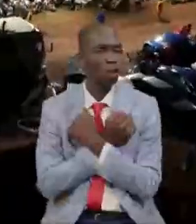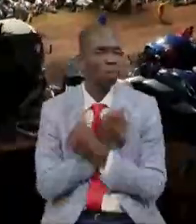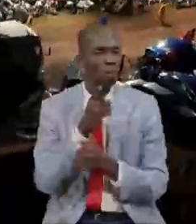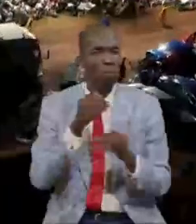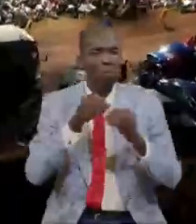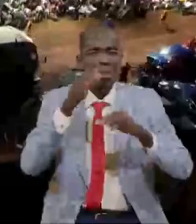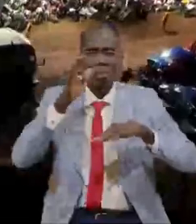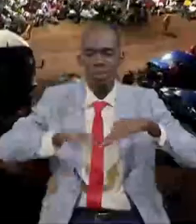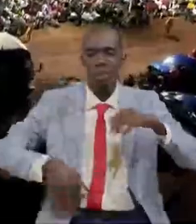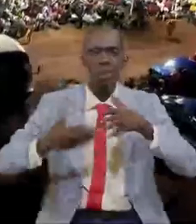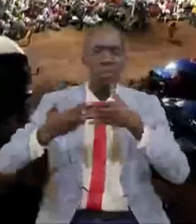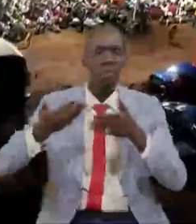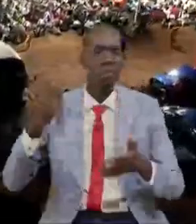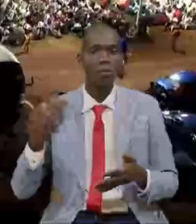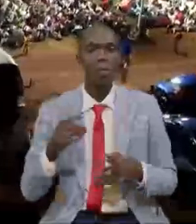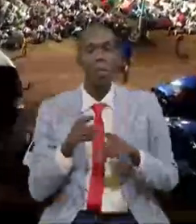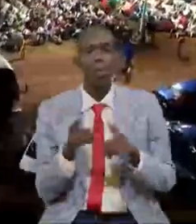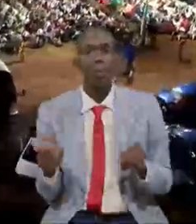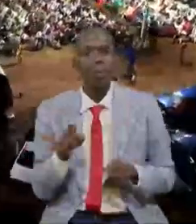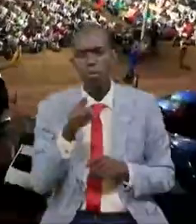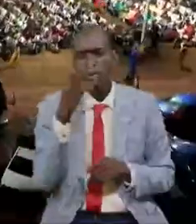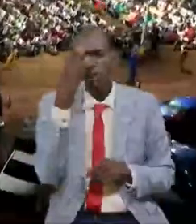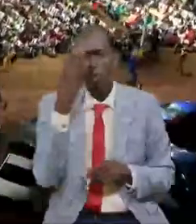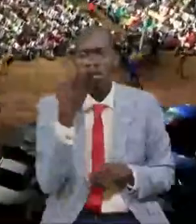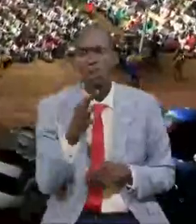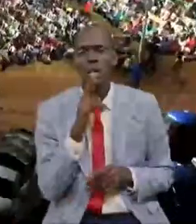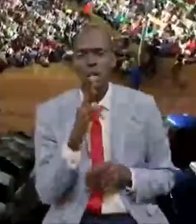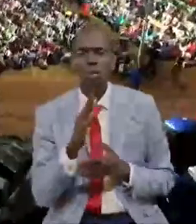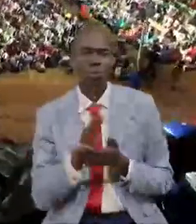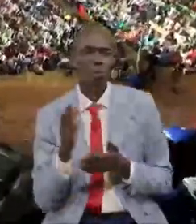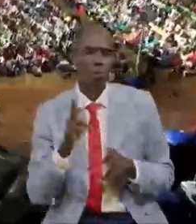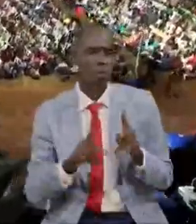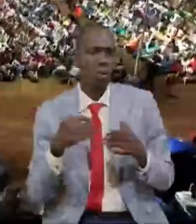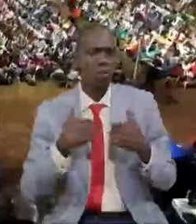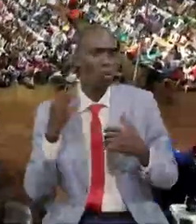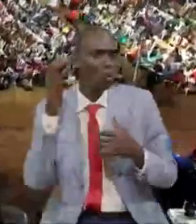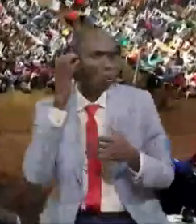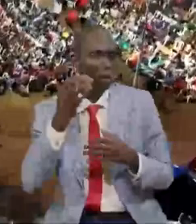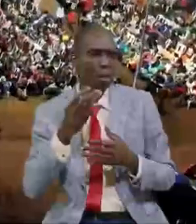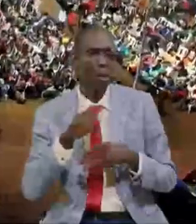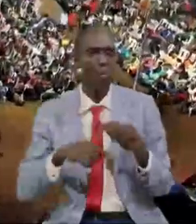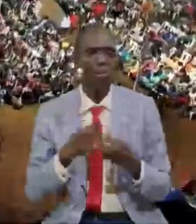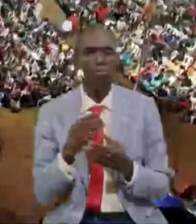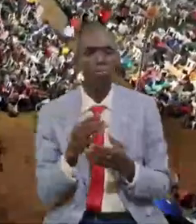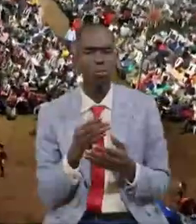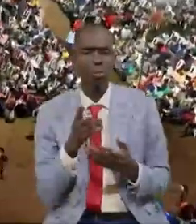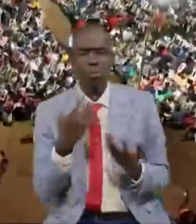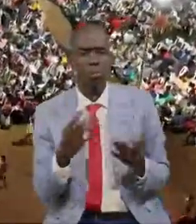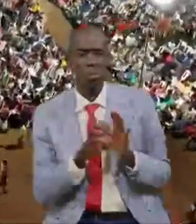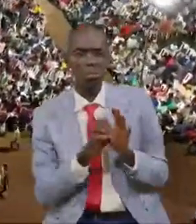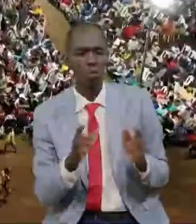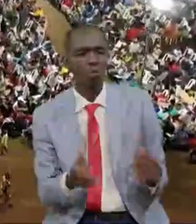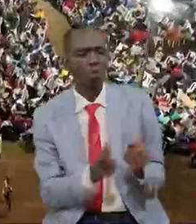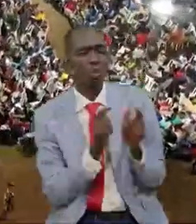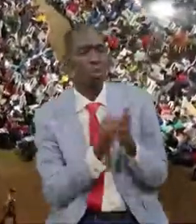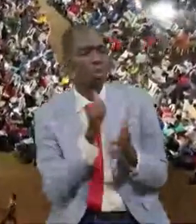plus que jamais. Mais il y a des gens, avez-vous entendu parler d'eux? Vous pouvez apprendre